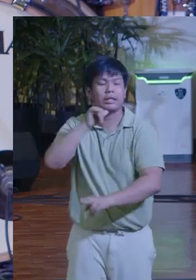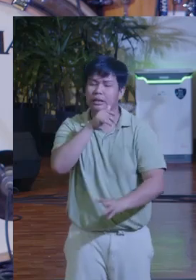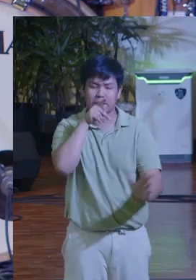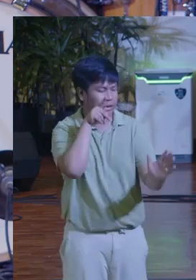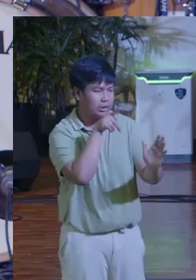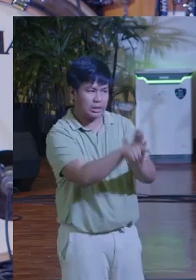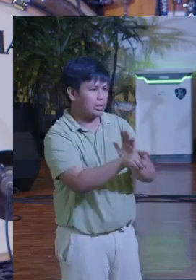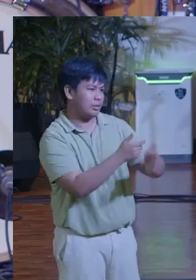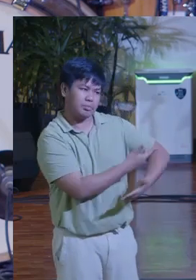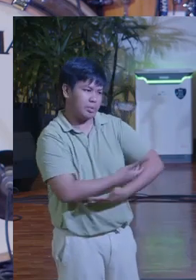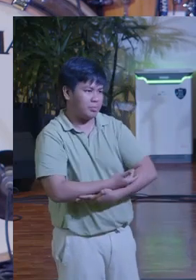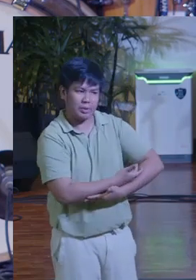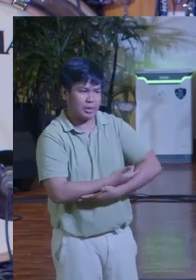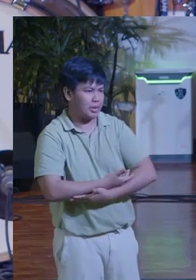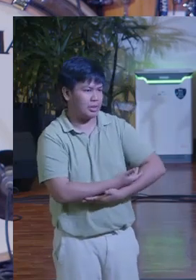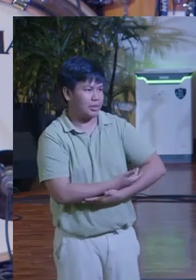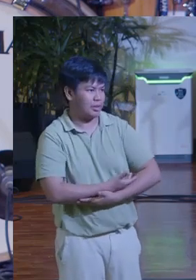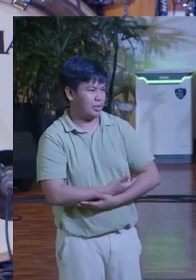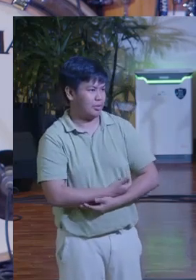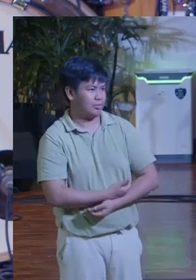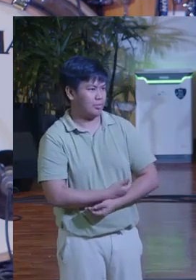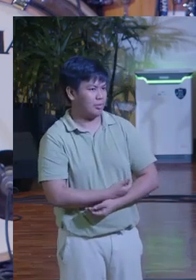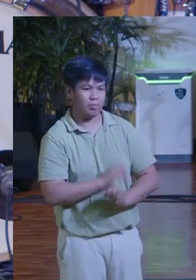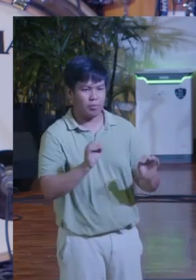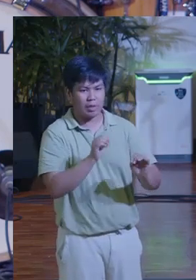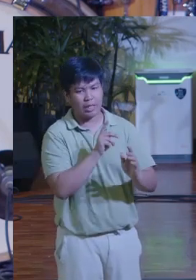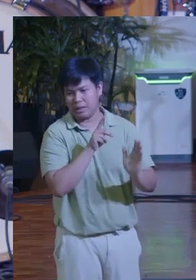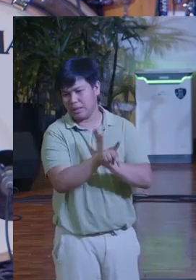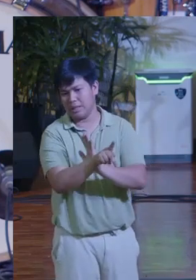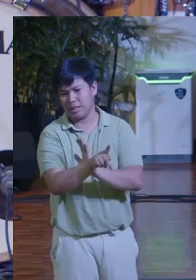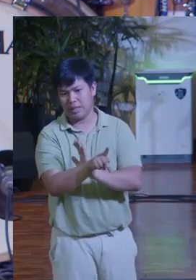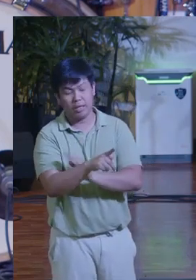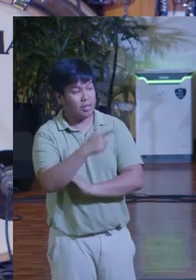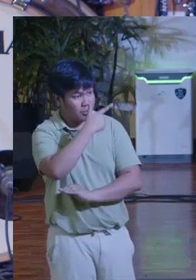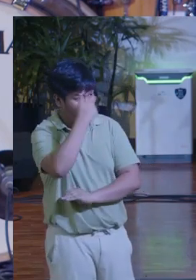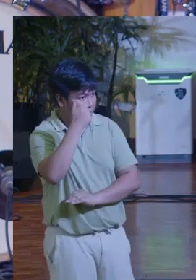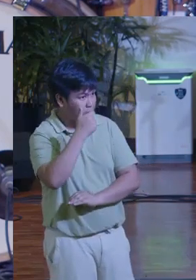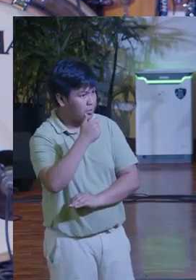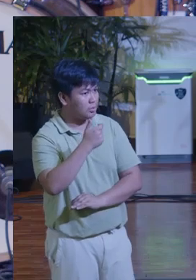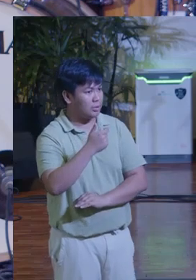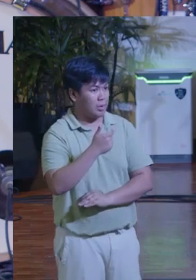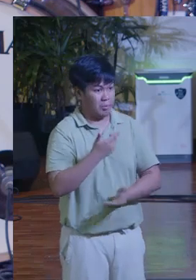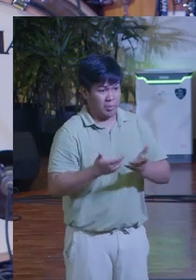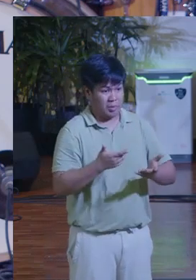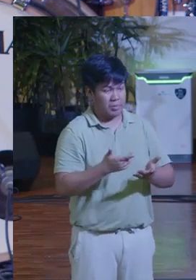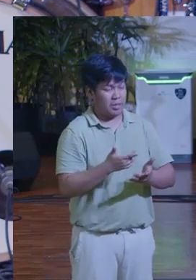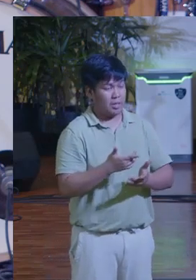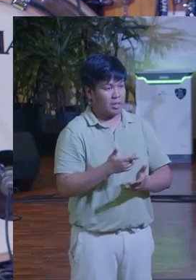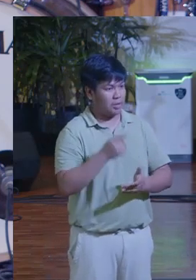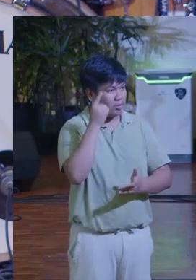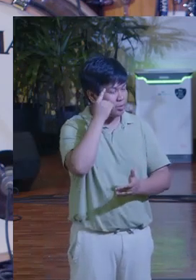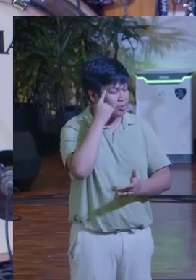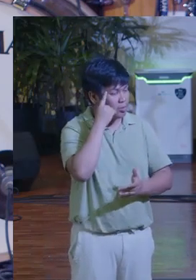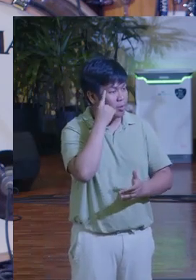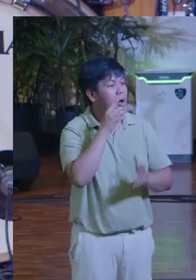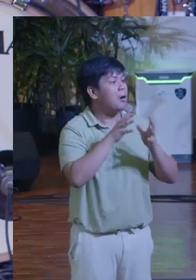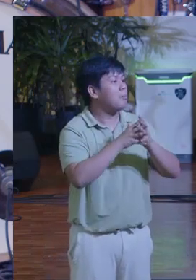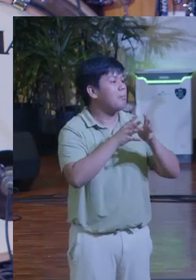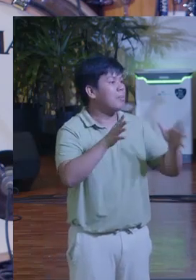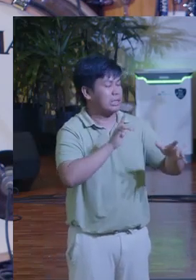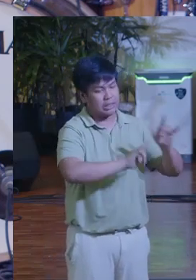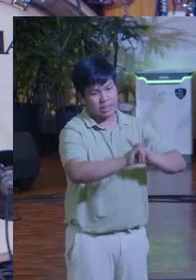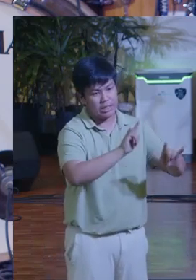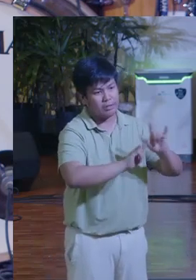Alam nila kung gaano ang pagmamahal ng ina sa isang anak. Datapwat hindi